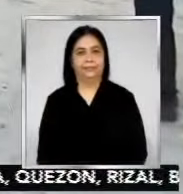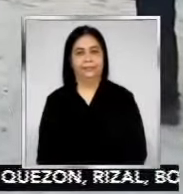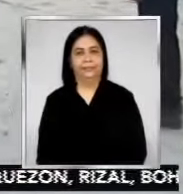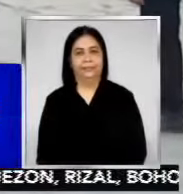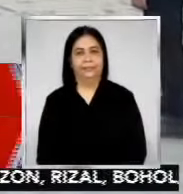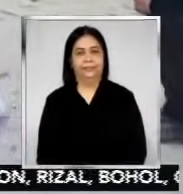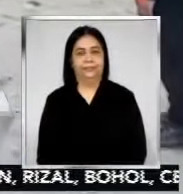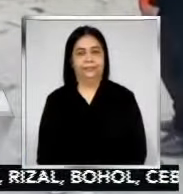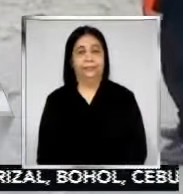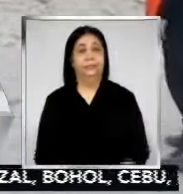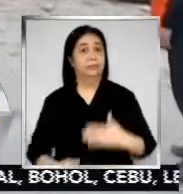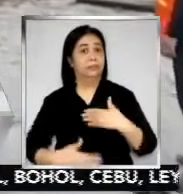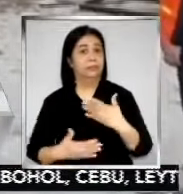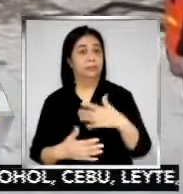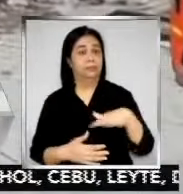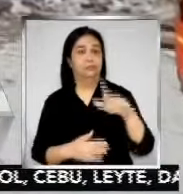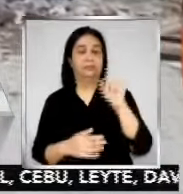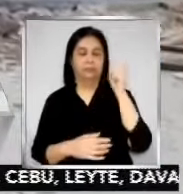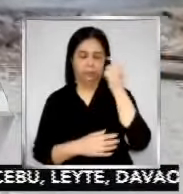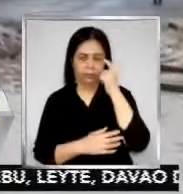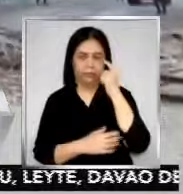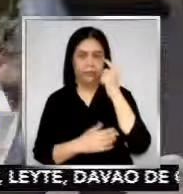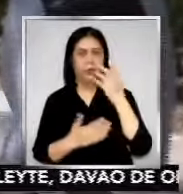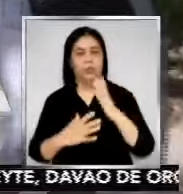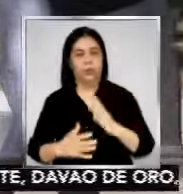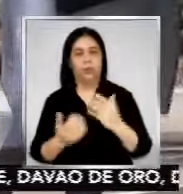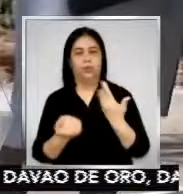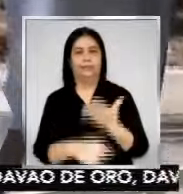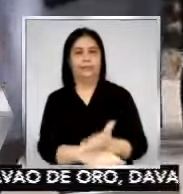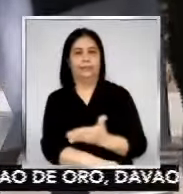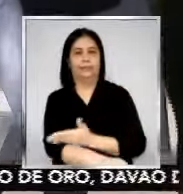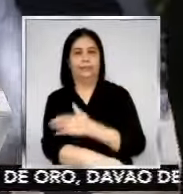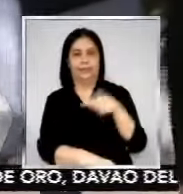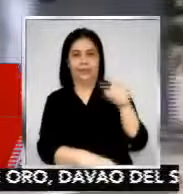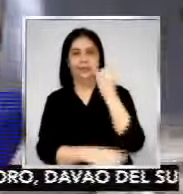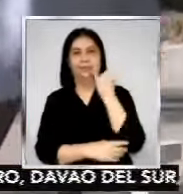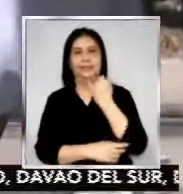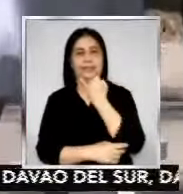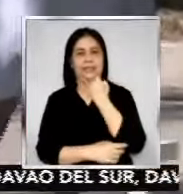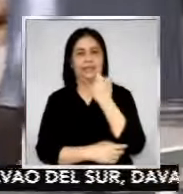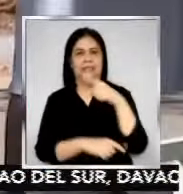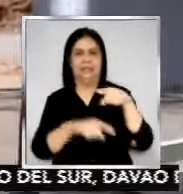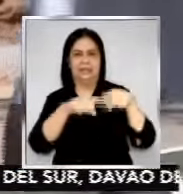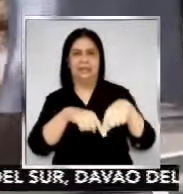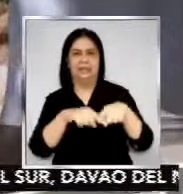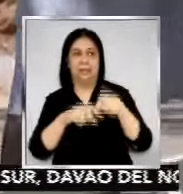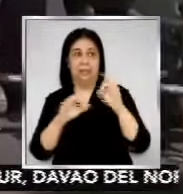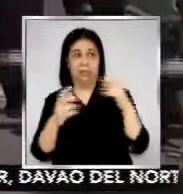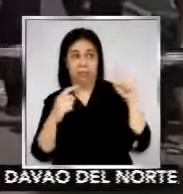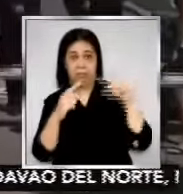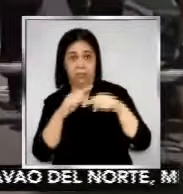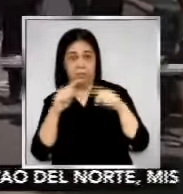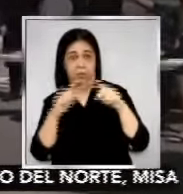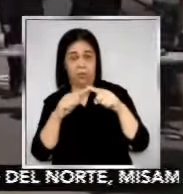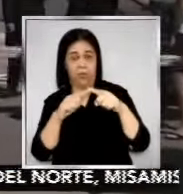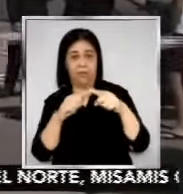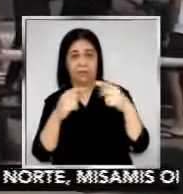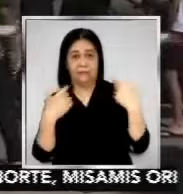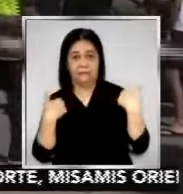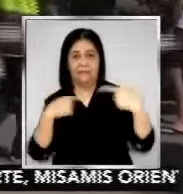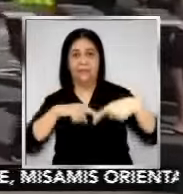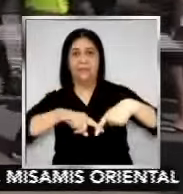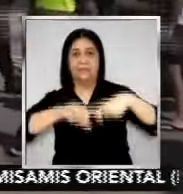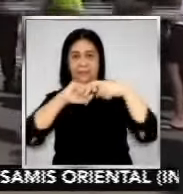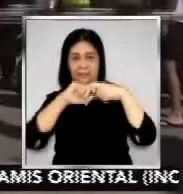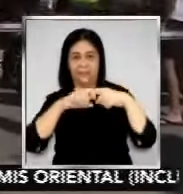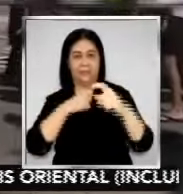Ikinatuwa ng ating gobyerno ang bagong development sa Israel. Nakasalalay kasi rito kung hanggang kailan ipatutupad ang pansamantalang